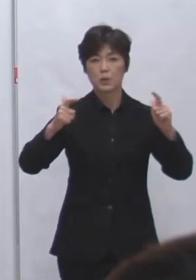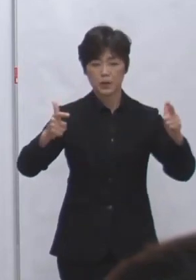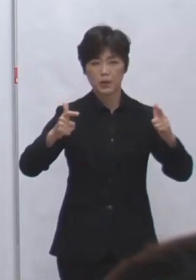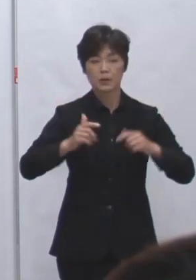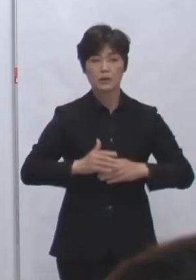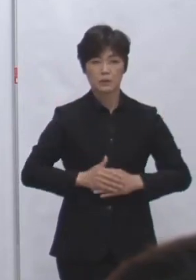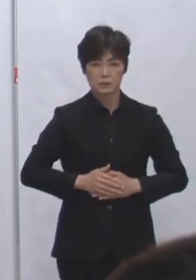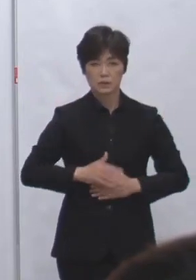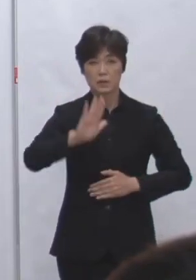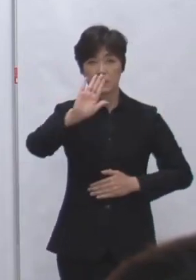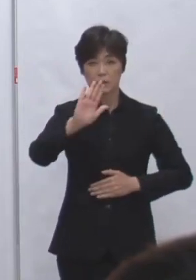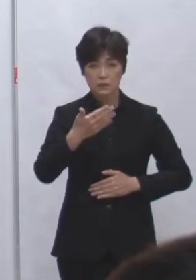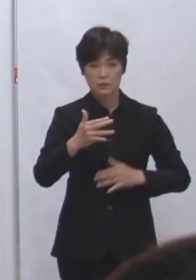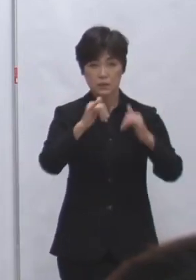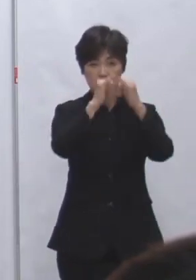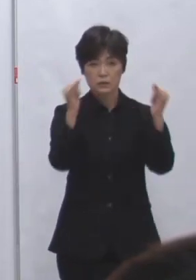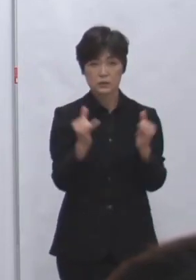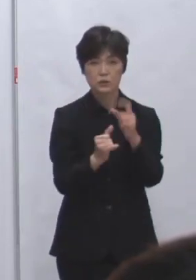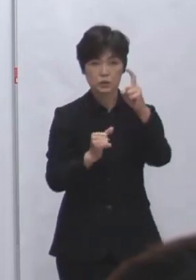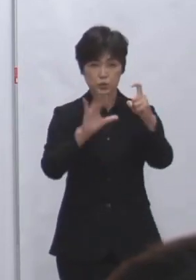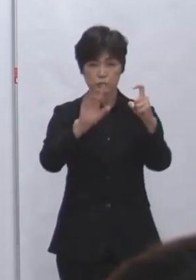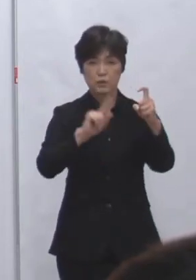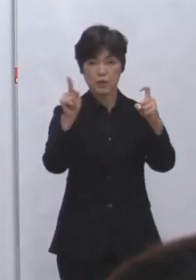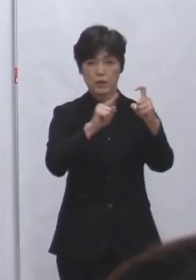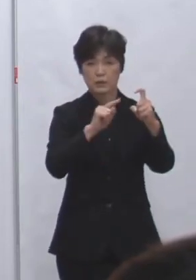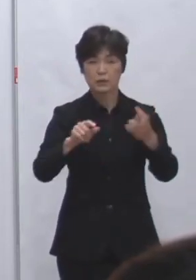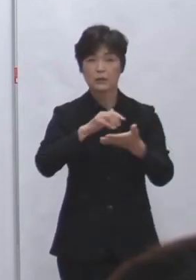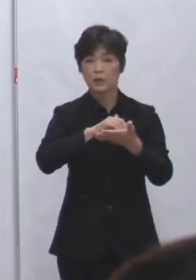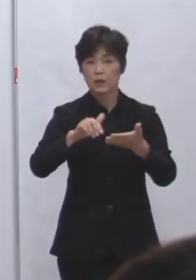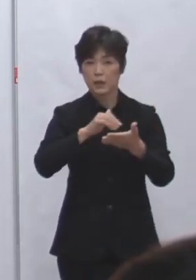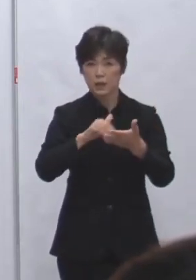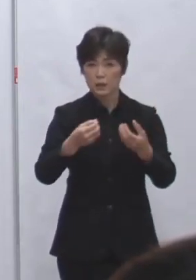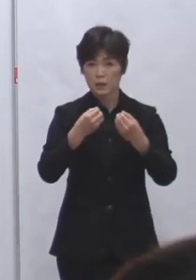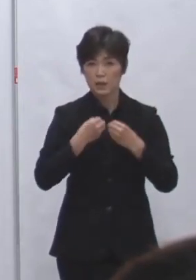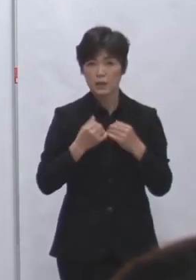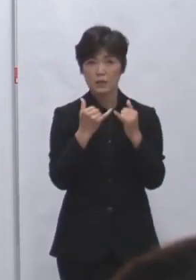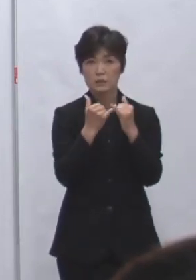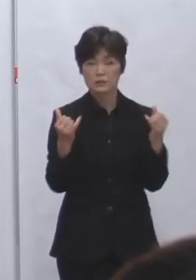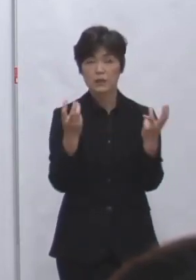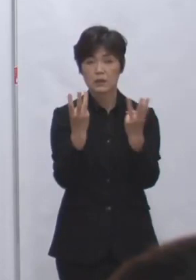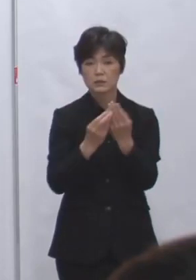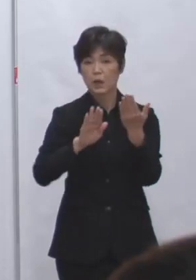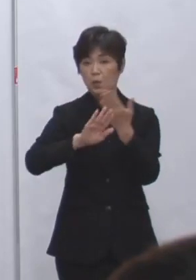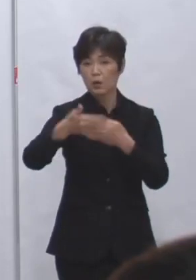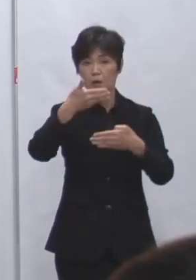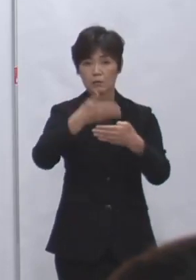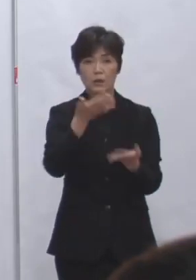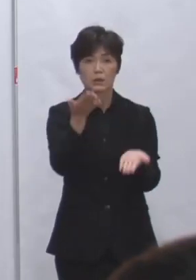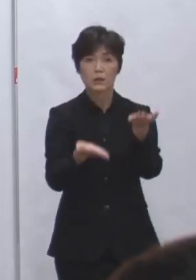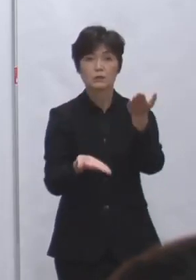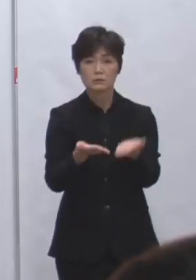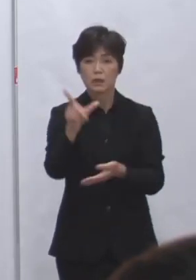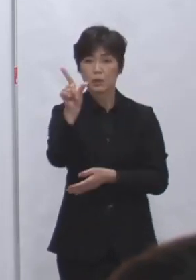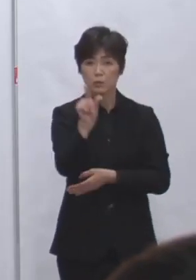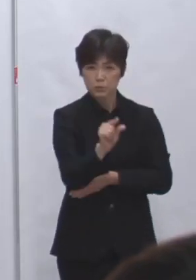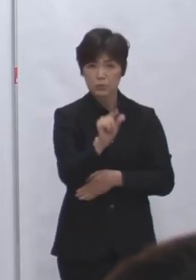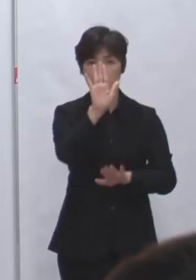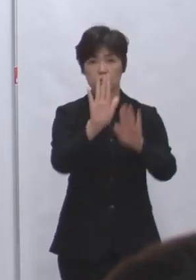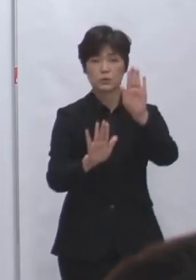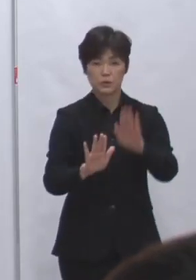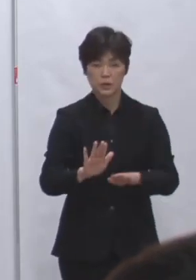。しかし人口10万人あたりの感染者数は他県に比べ低く抑えられております